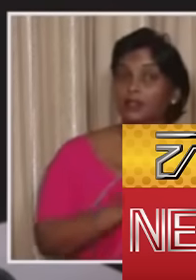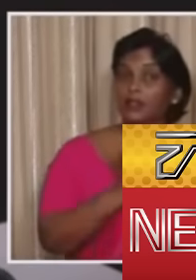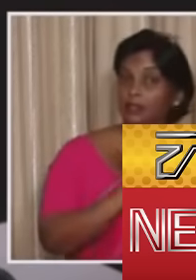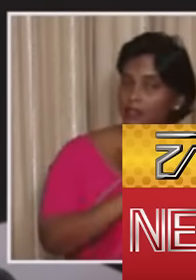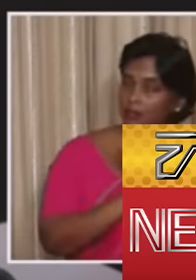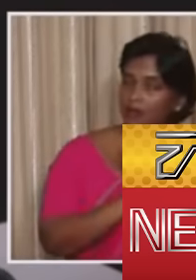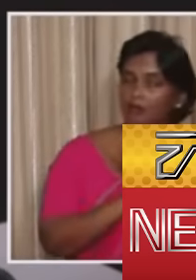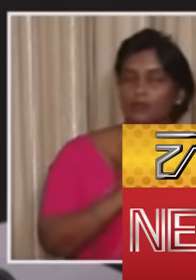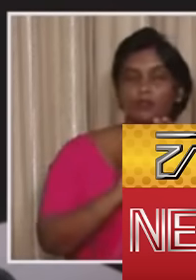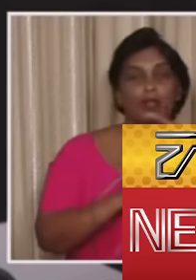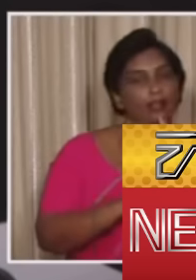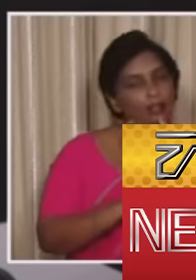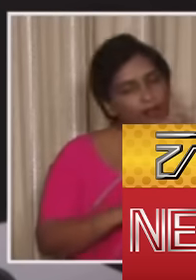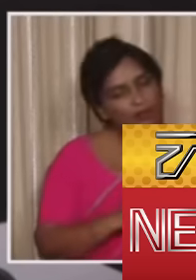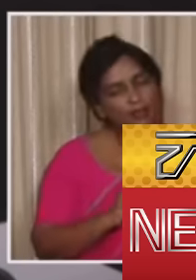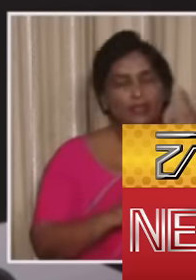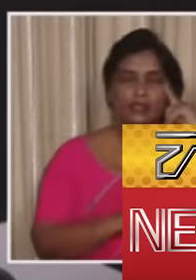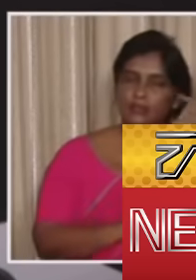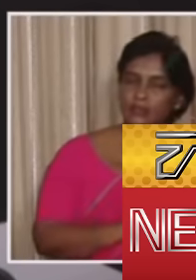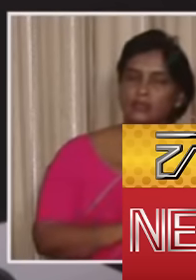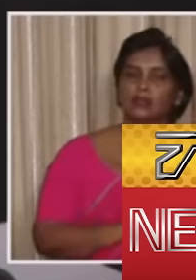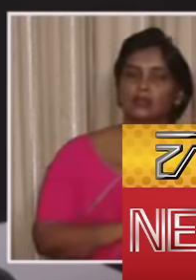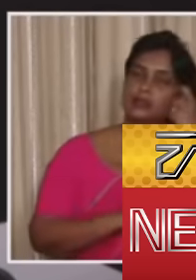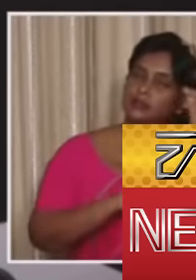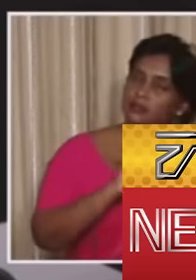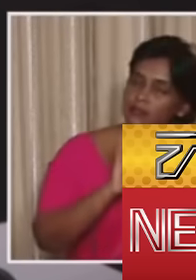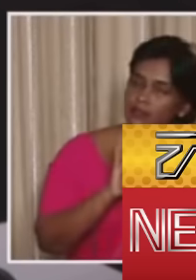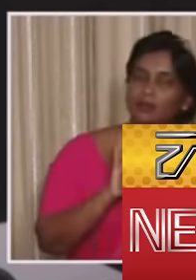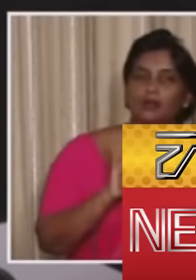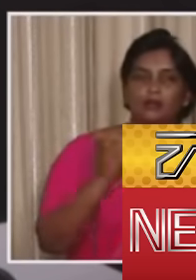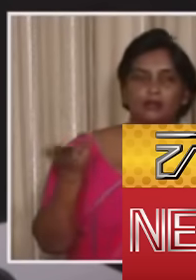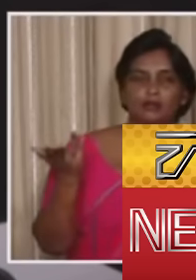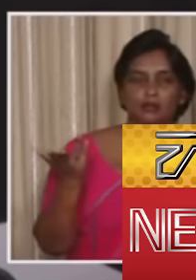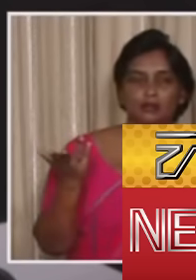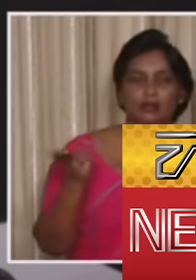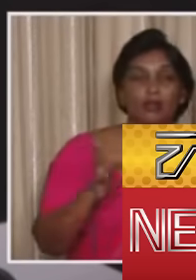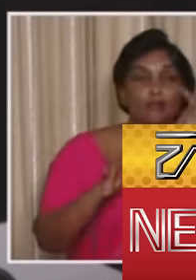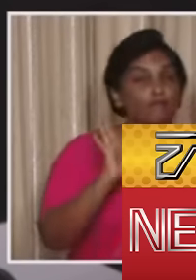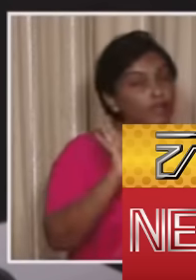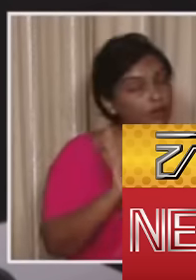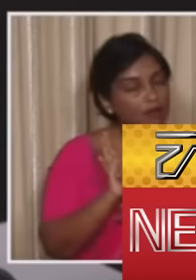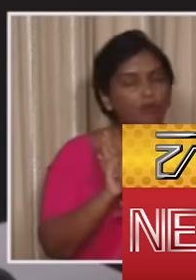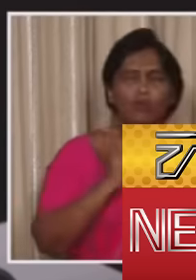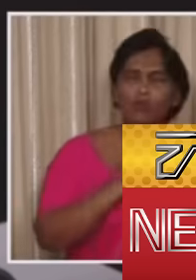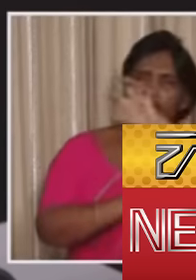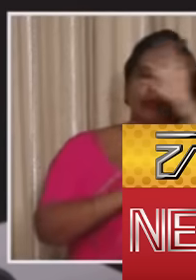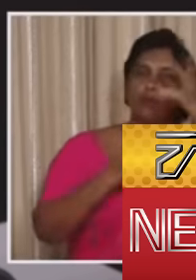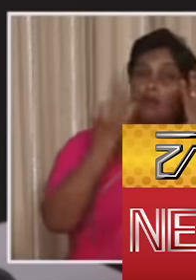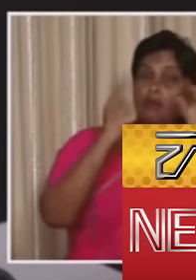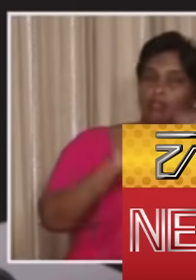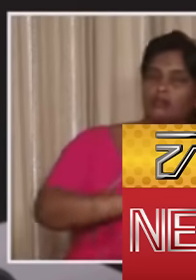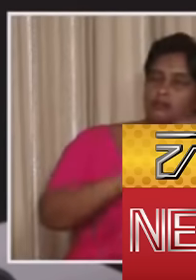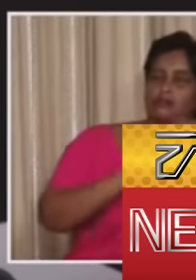ගත්තත් එක්සත් ජනපදය ගත්තත් චීනය ගත්තත් ජපානය දෙස බැලුවත් වියට්නාමය බැලුවත් මේ හැම රටකම නිදහස් රටක්